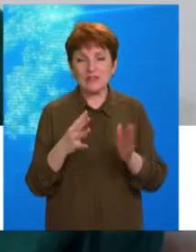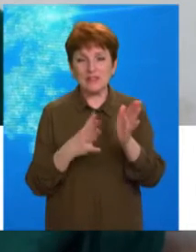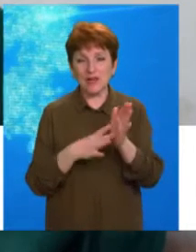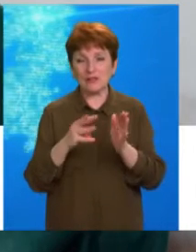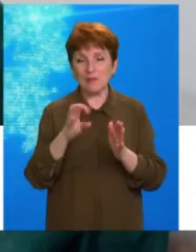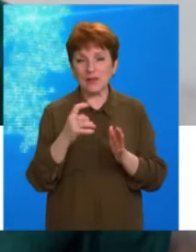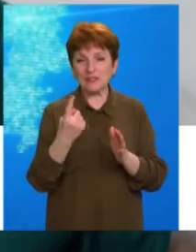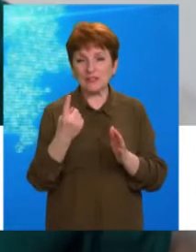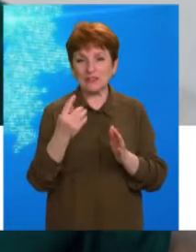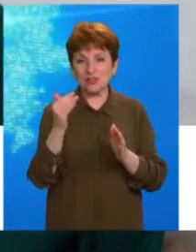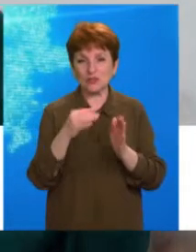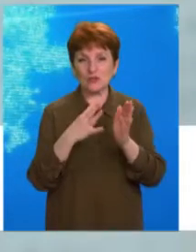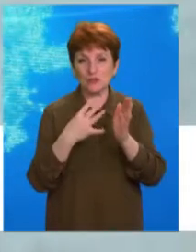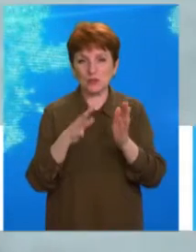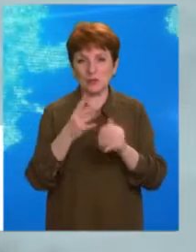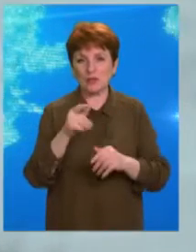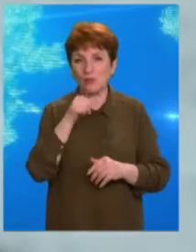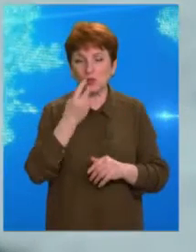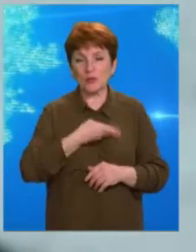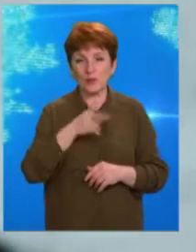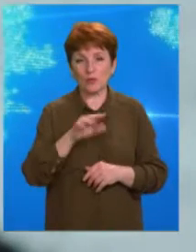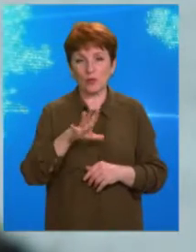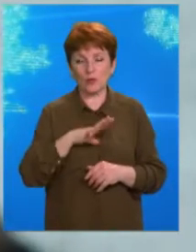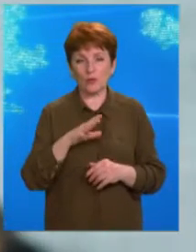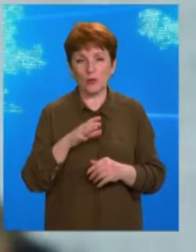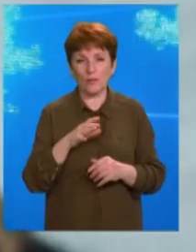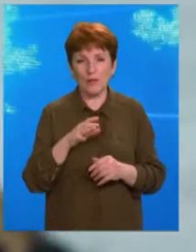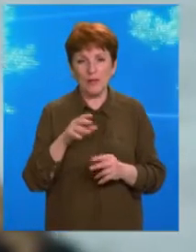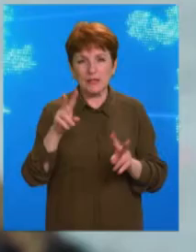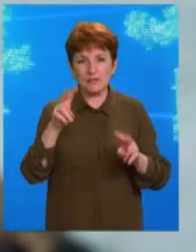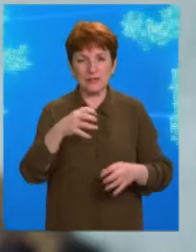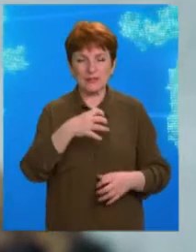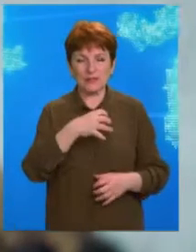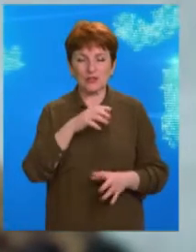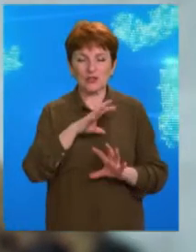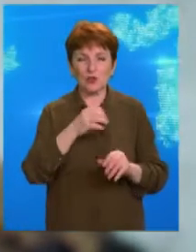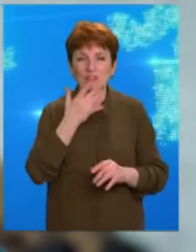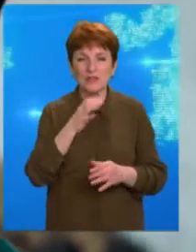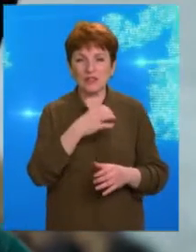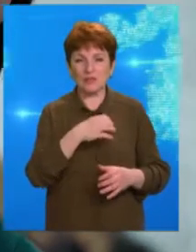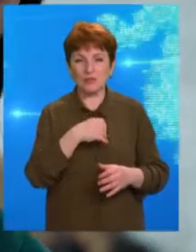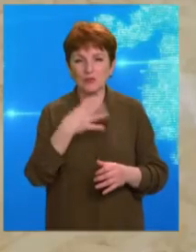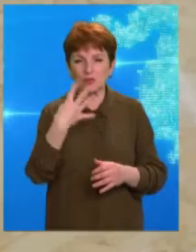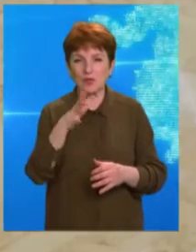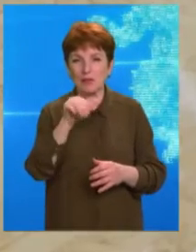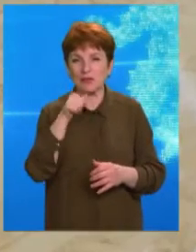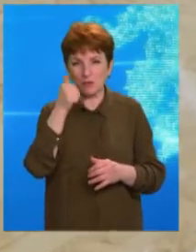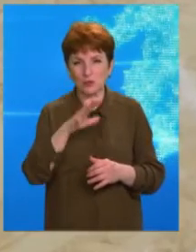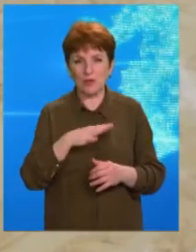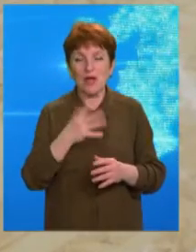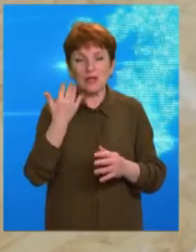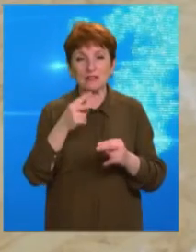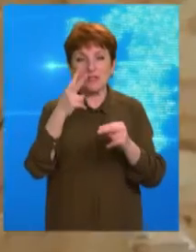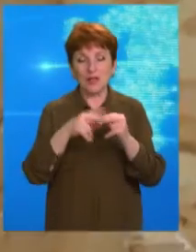9 марта 1945 года погиб. Ему было присвоено звание Героя Советского Союза в 1945 году. Когда